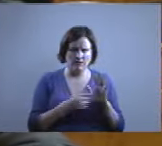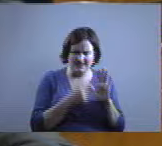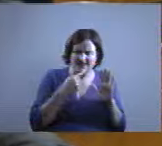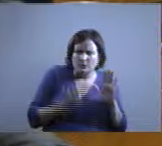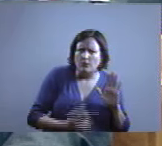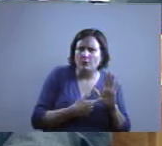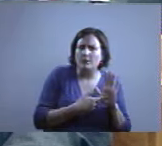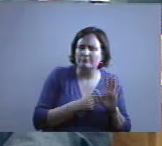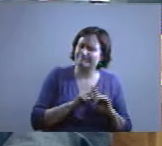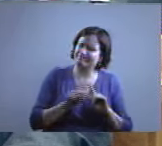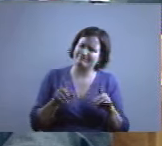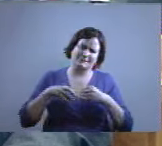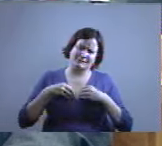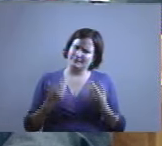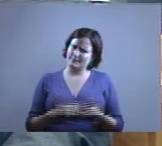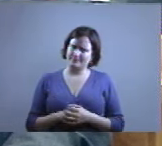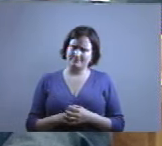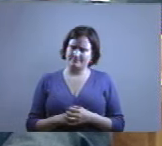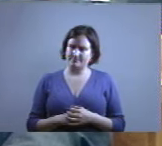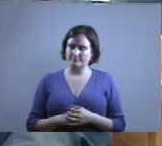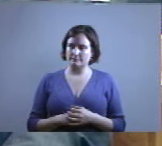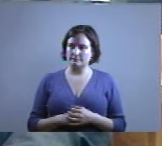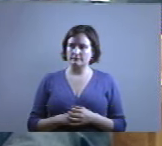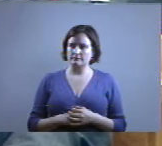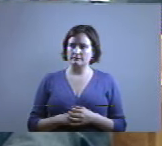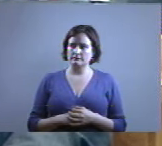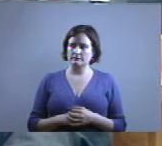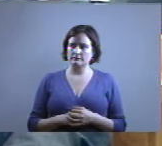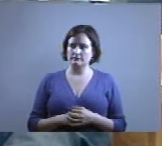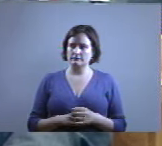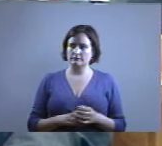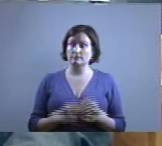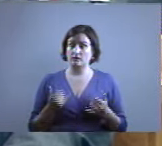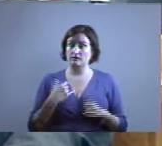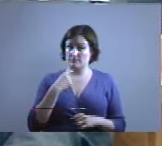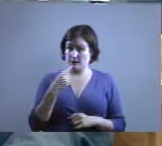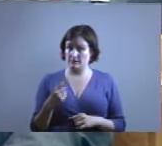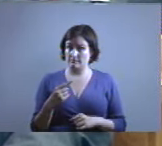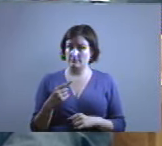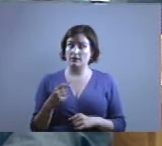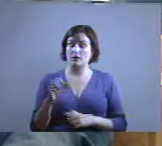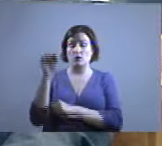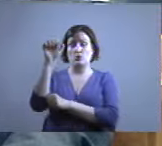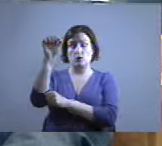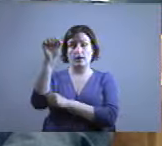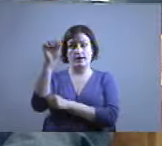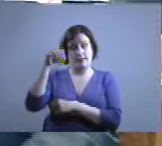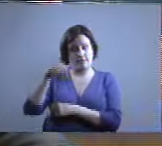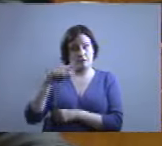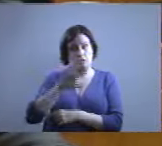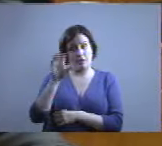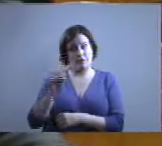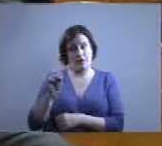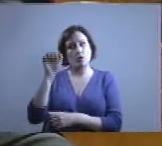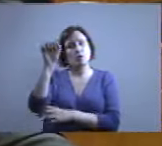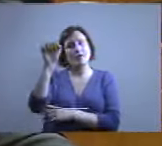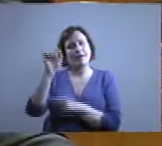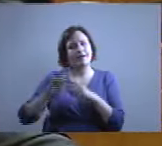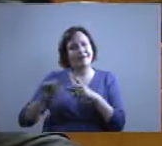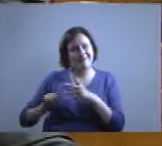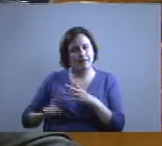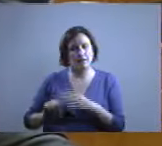vandag vir u sê, dat die vakbondwese in Suid-Afrika se belange word so hoog geag, dat dit